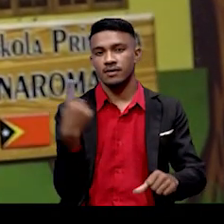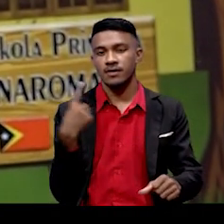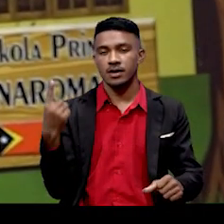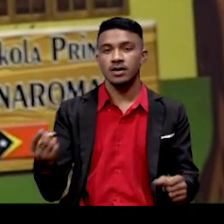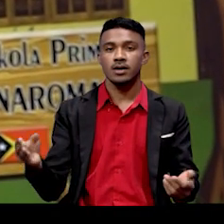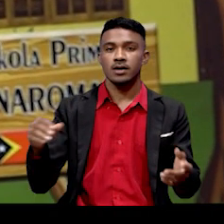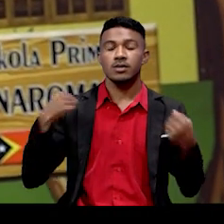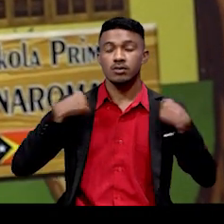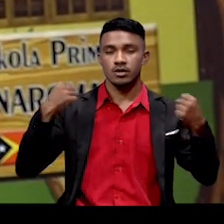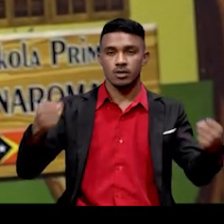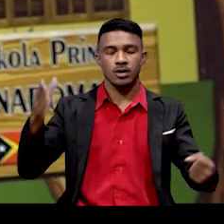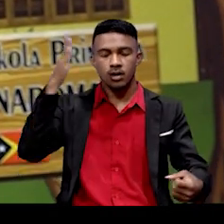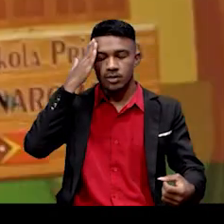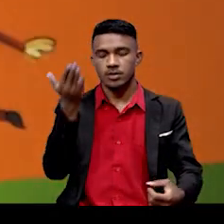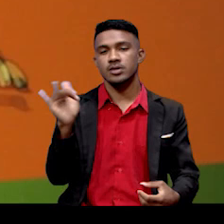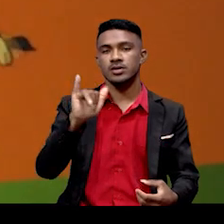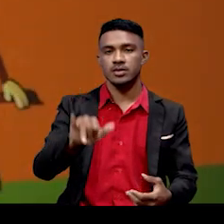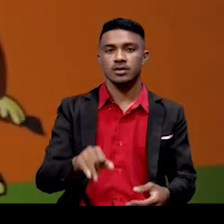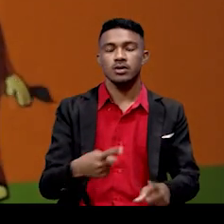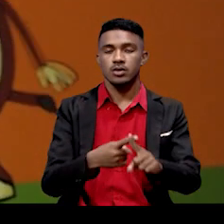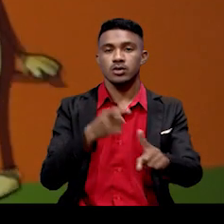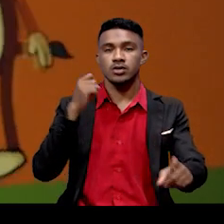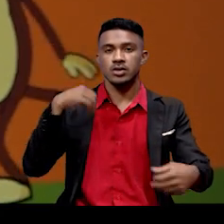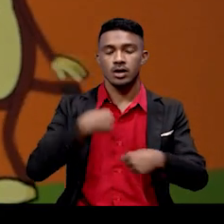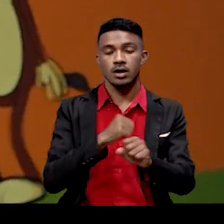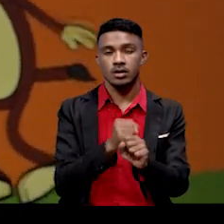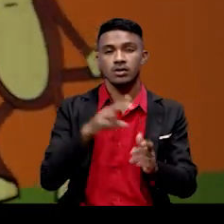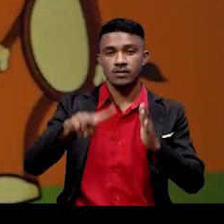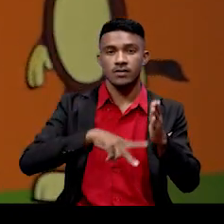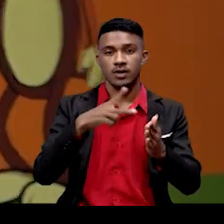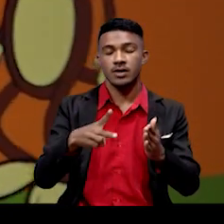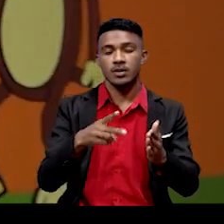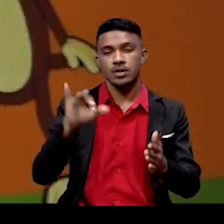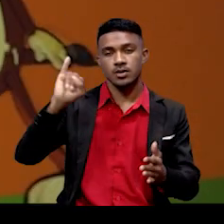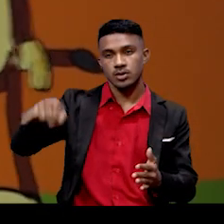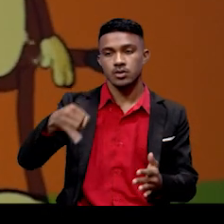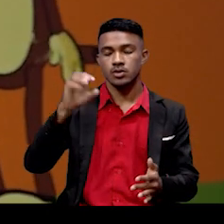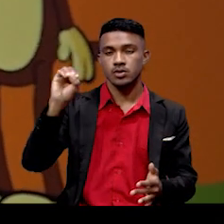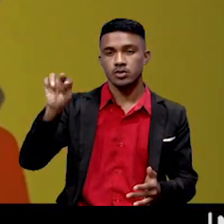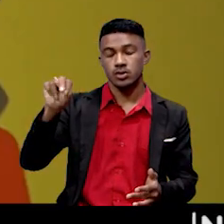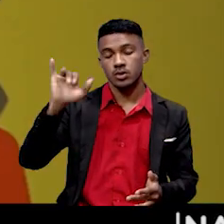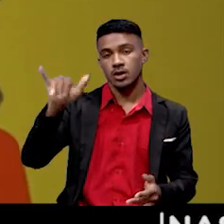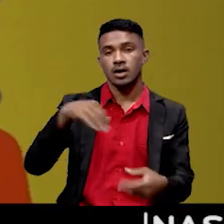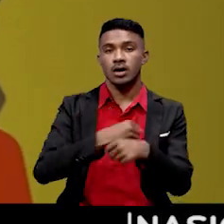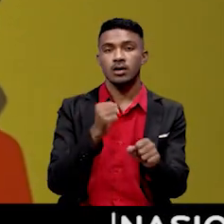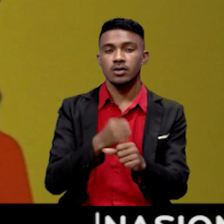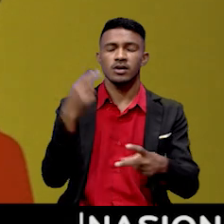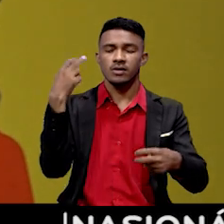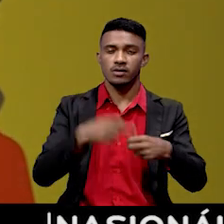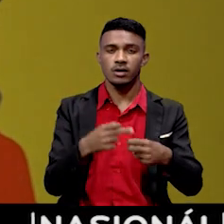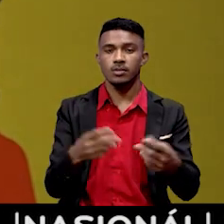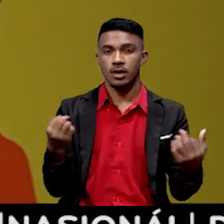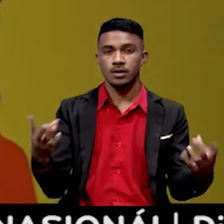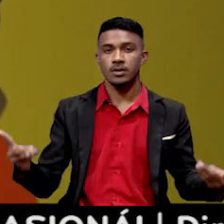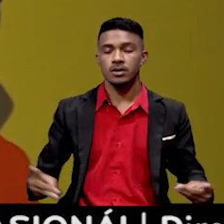bahanu ini sih. Husi produto nebe Johnny produsona, dificuldade barak niha soru, liu-liu